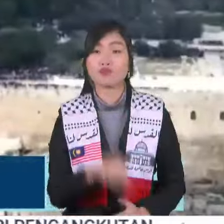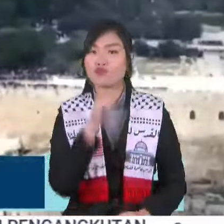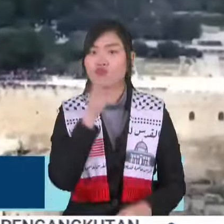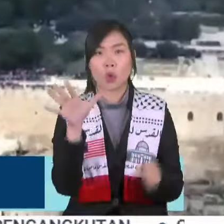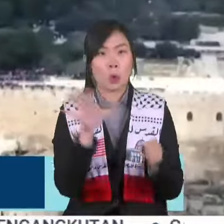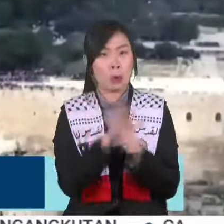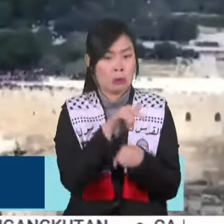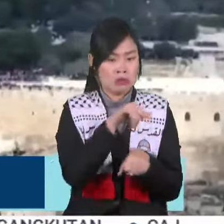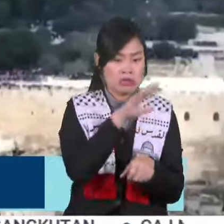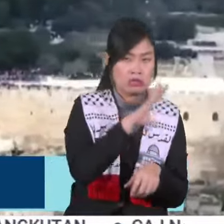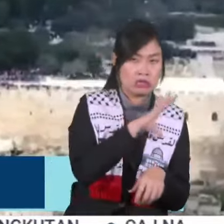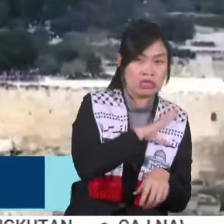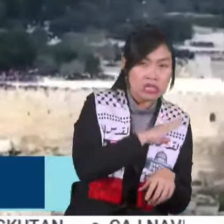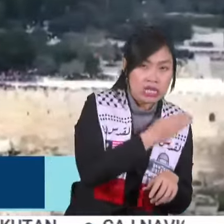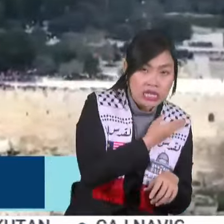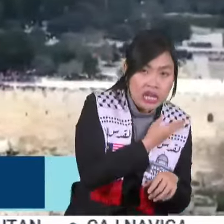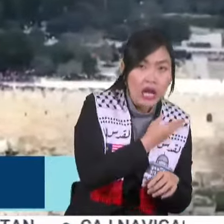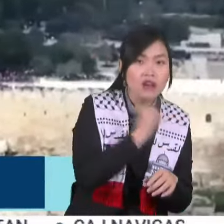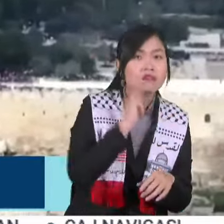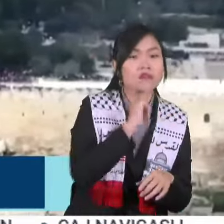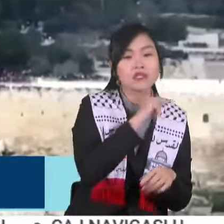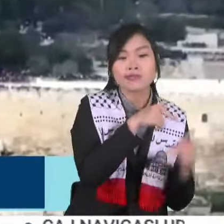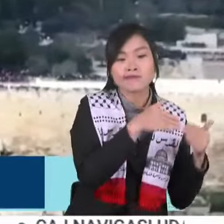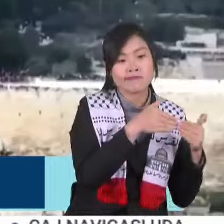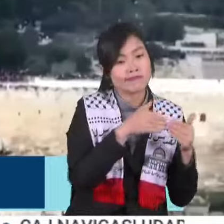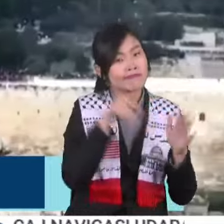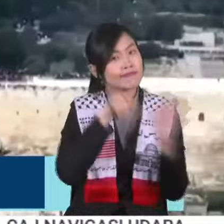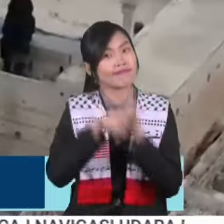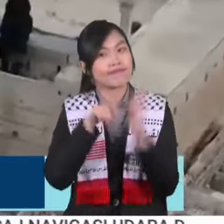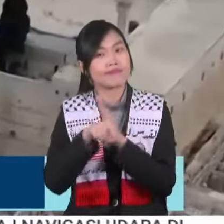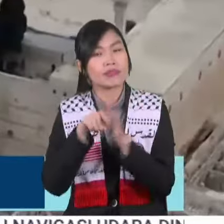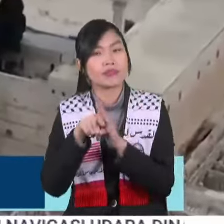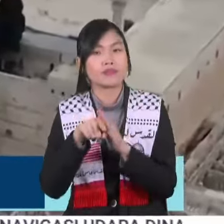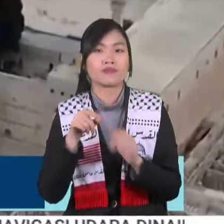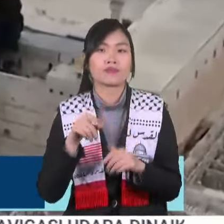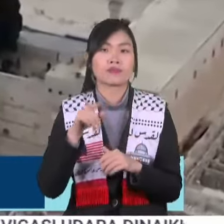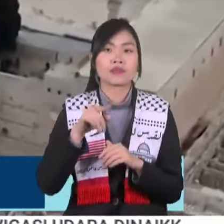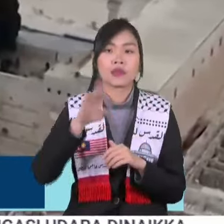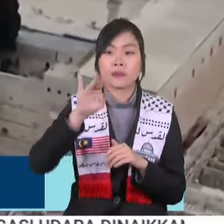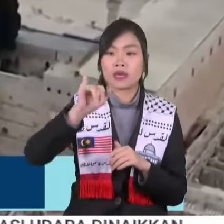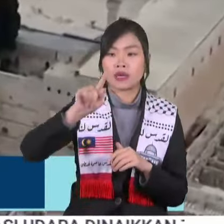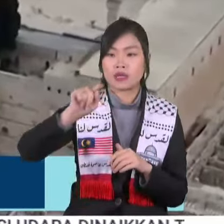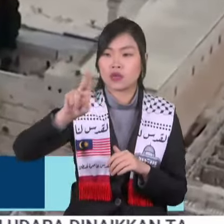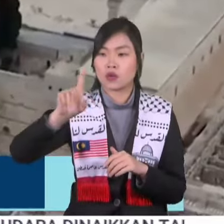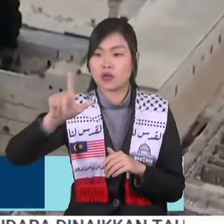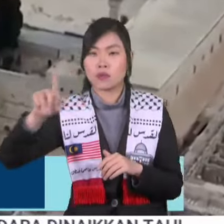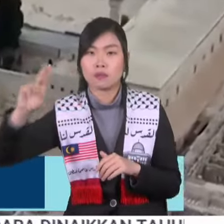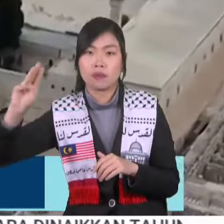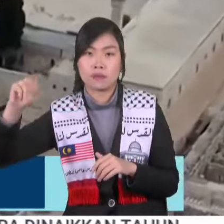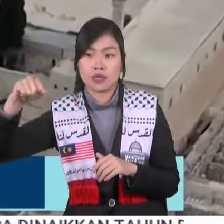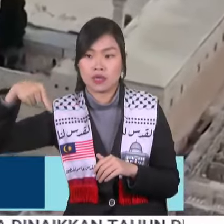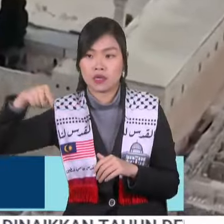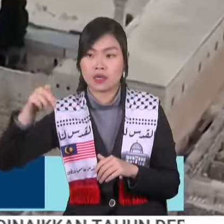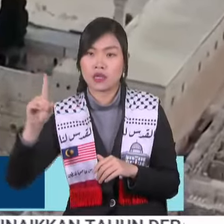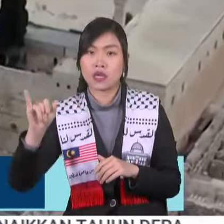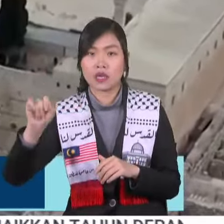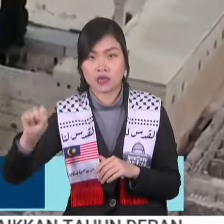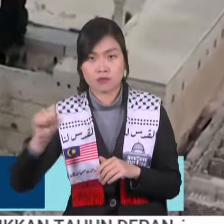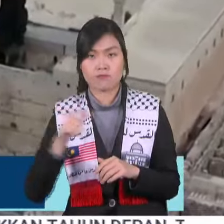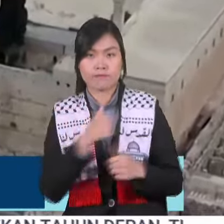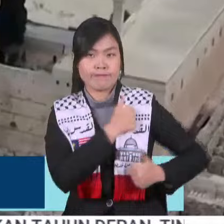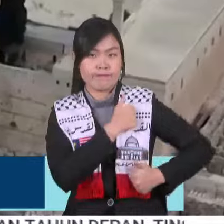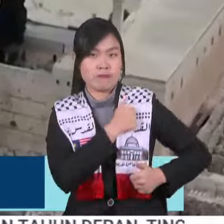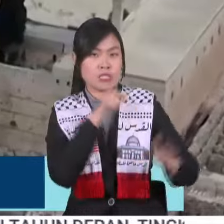Tidak cukup di Gaza, Israel meneruskan kekejamannya di kawasan Baitul Maqdis. Tentera rejim bertindak menembak seorang rakyat Palestin